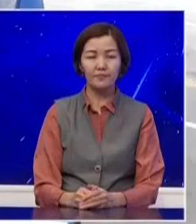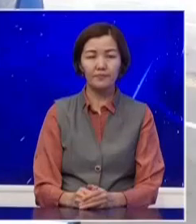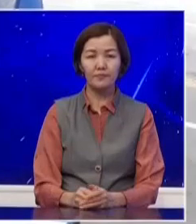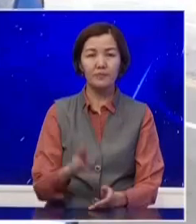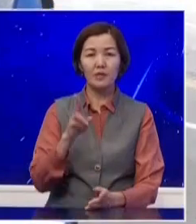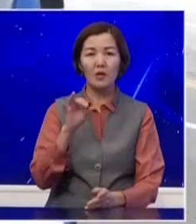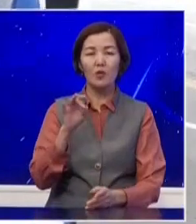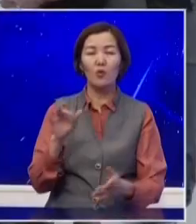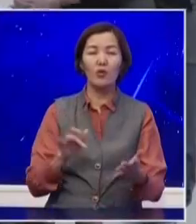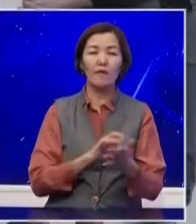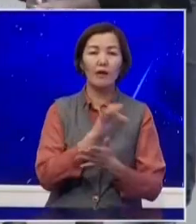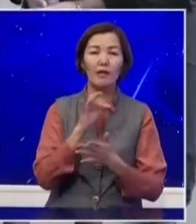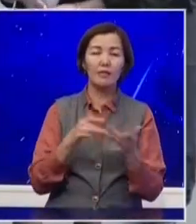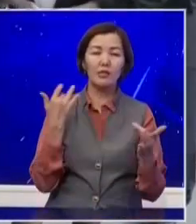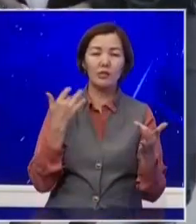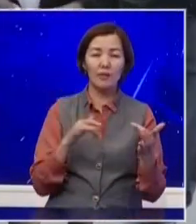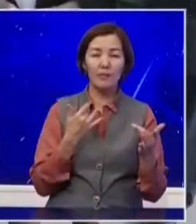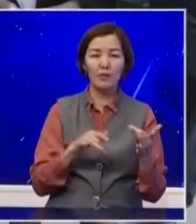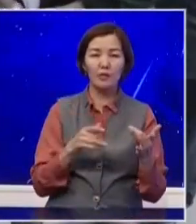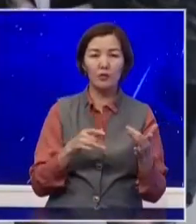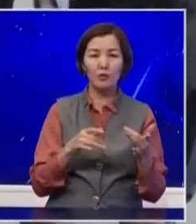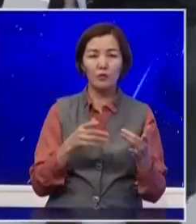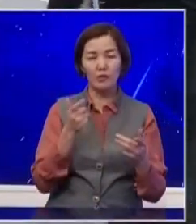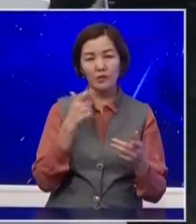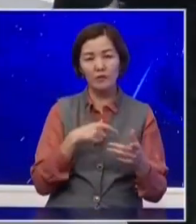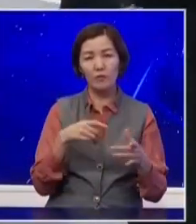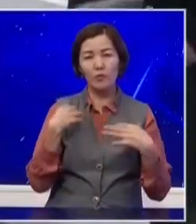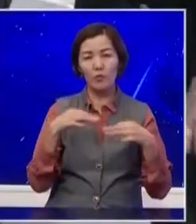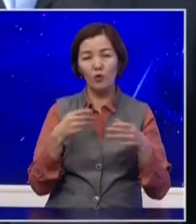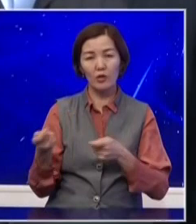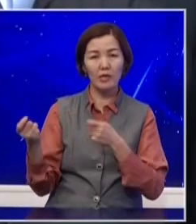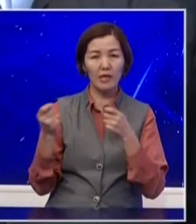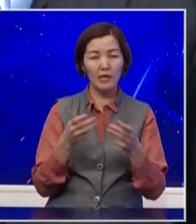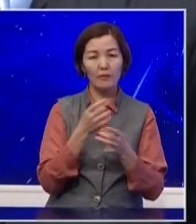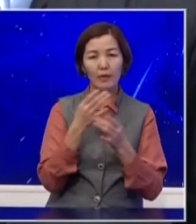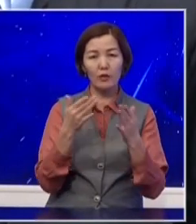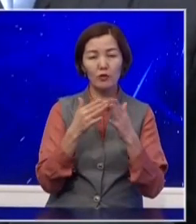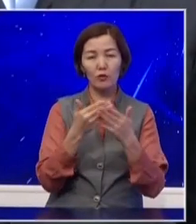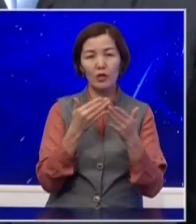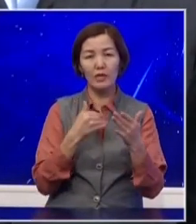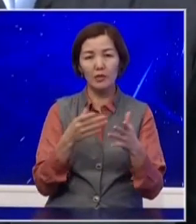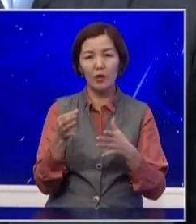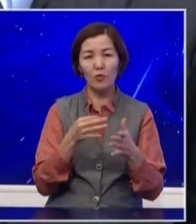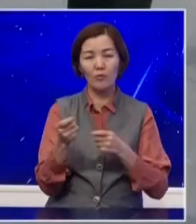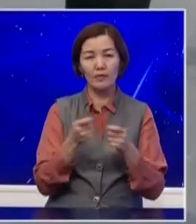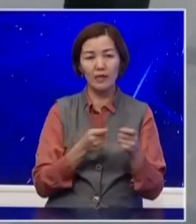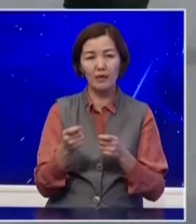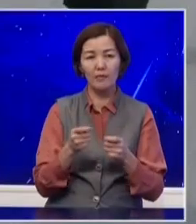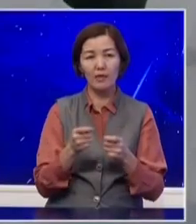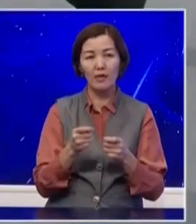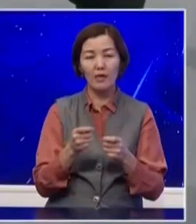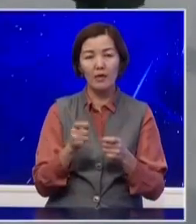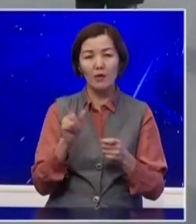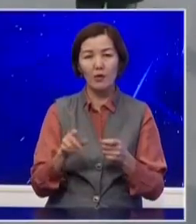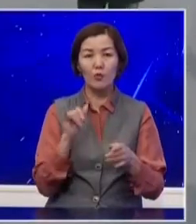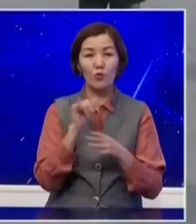Қонаев қаласына Жамбыл Жабаевтың жеке көлігі де әкелініпті. Мәдениет үйінің алдына қойылған темір тұлпарды облыс әкімі мен жиналған қонақтар да